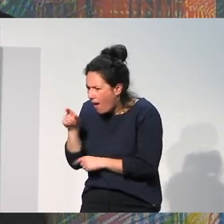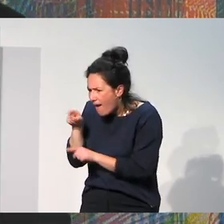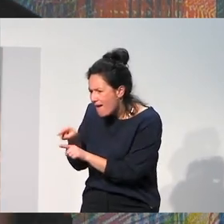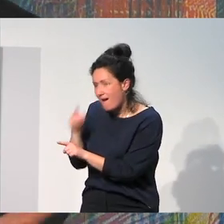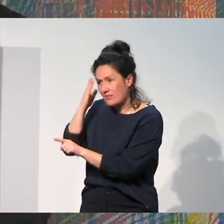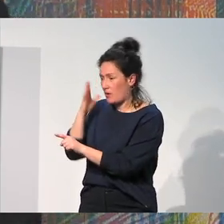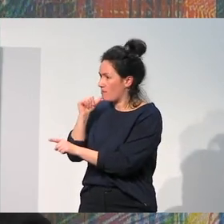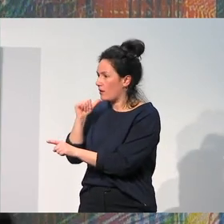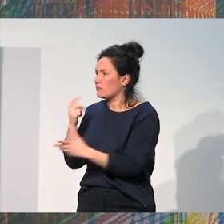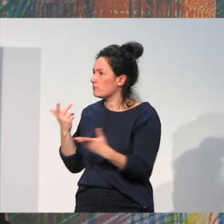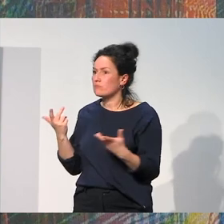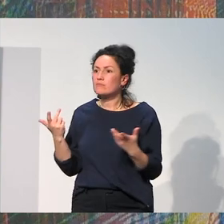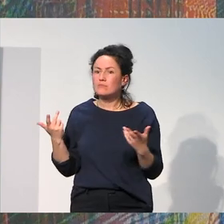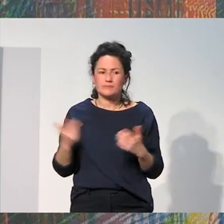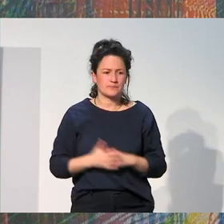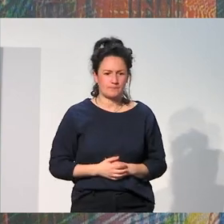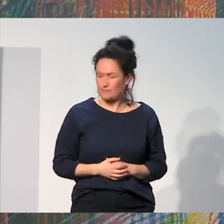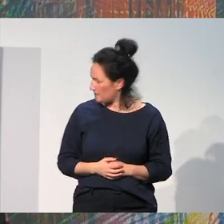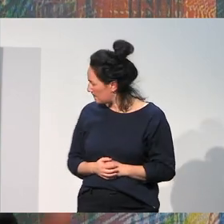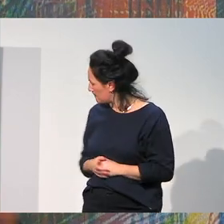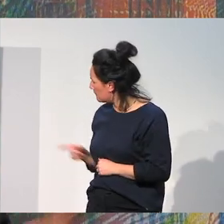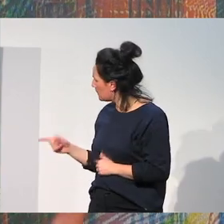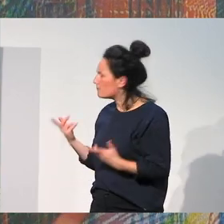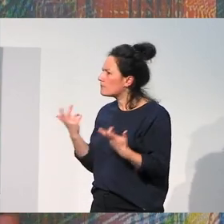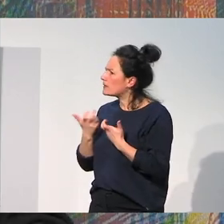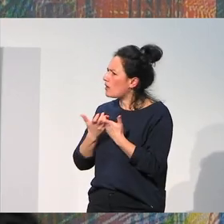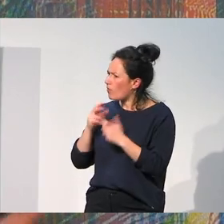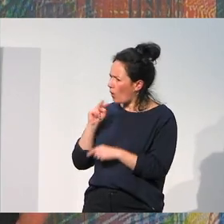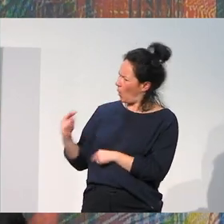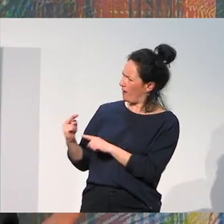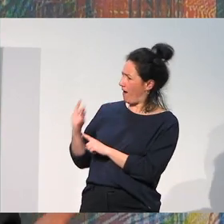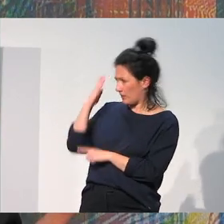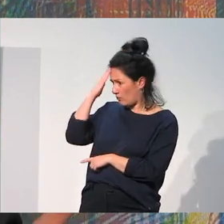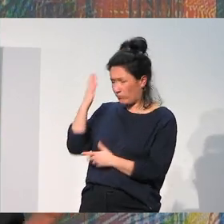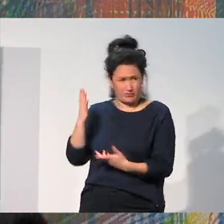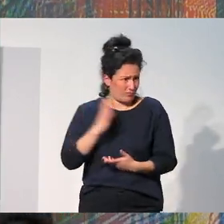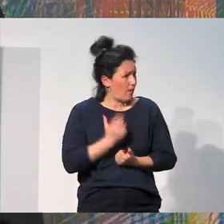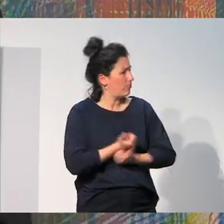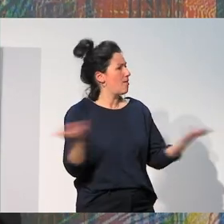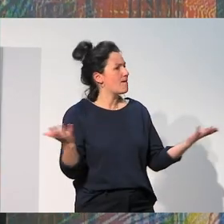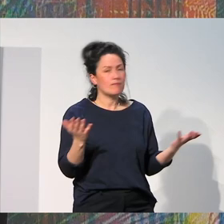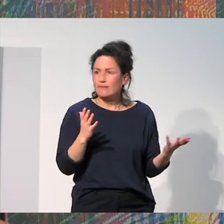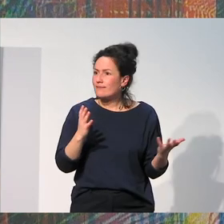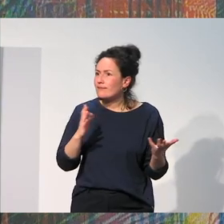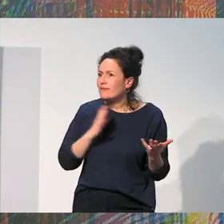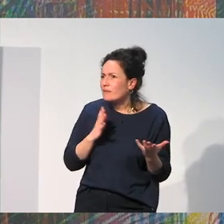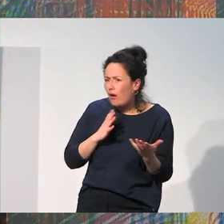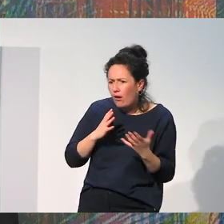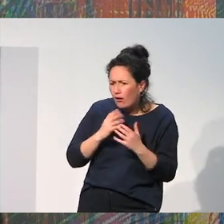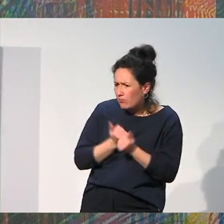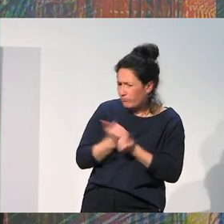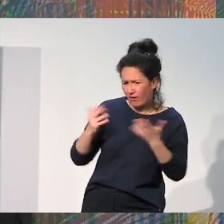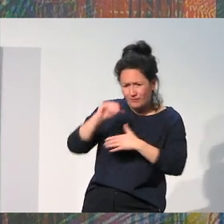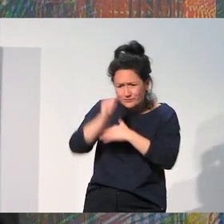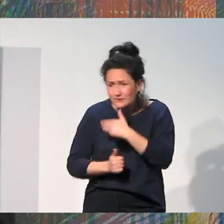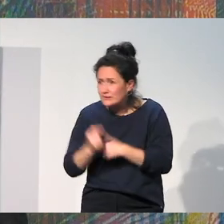regard de l'animal? On n'aime pas les chiens, quoi. Qu'est-ce qu'on sait du regard de l'animal? Il y a des regards, il y a plein de regards, ouais. En fait. Il y a plein de types d'yeux. Dans toutes